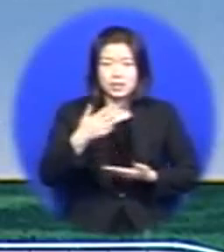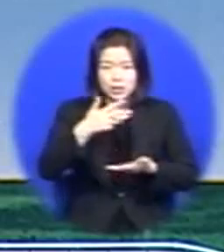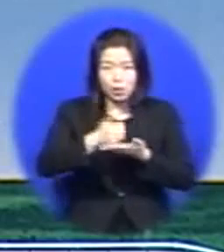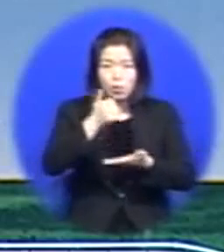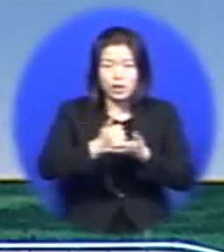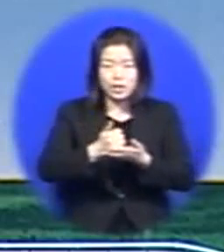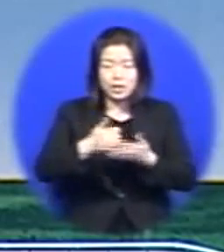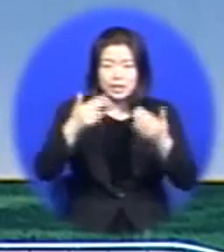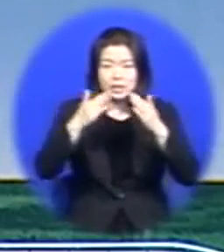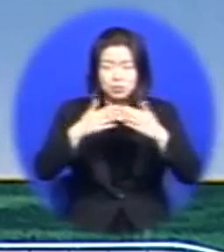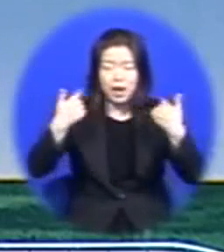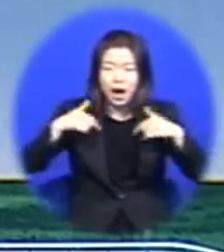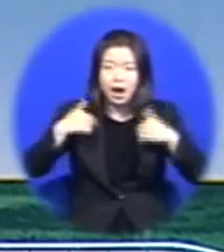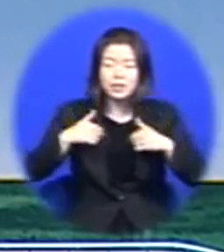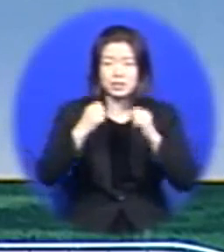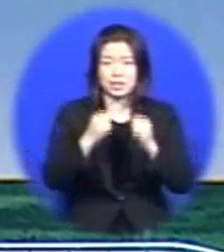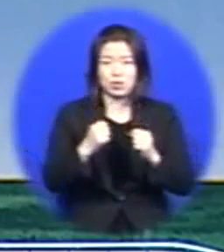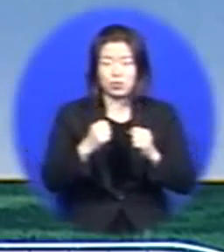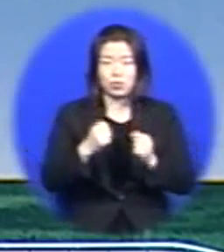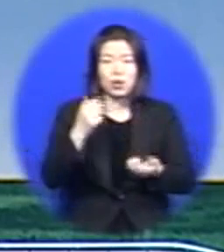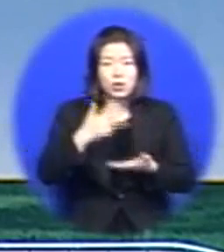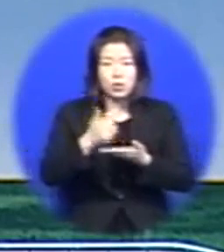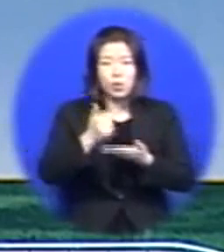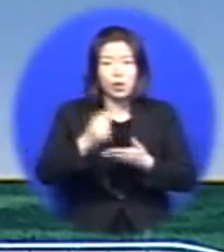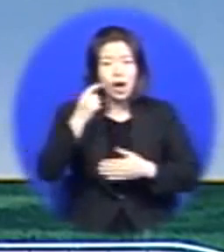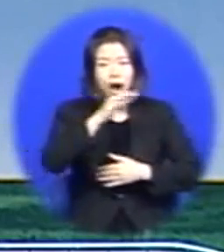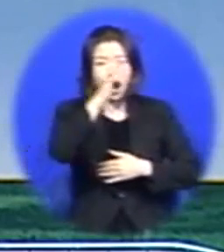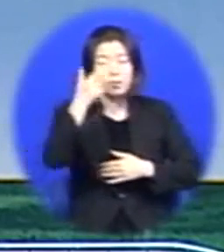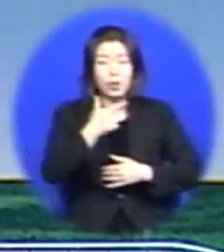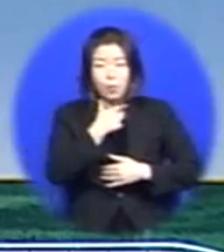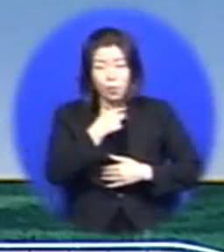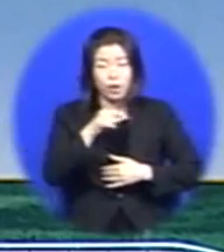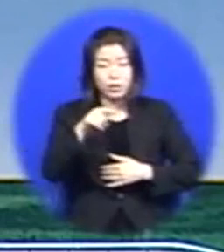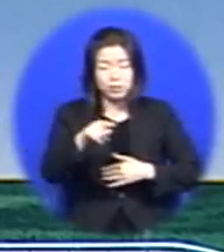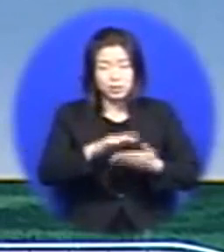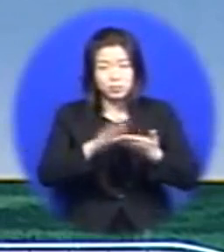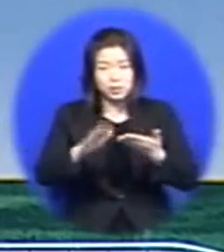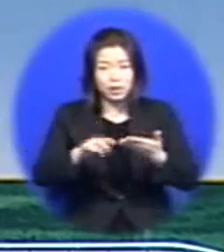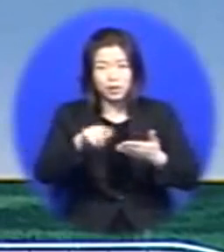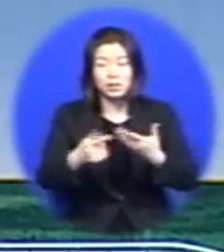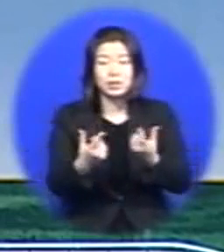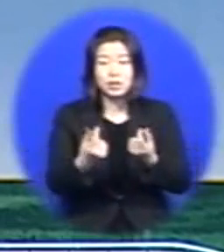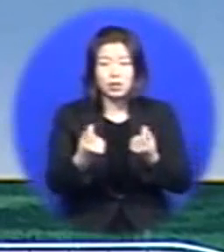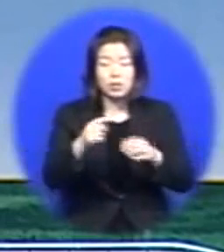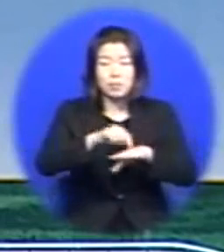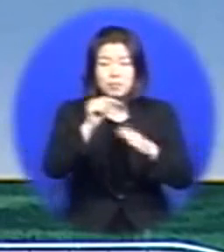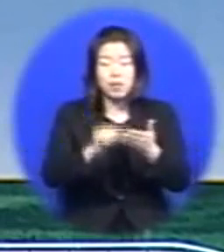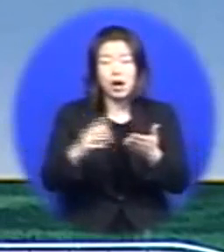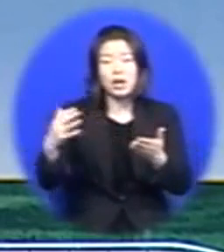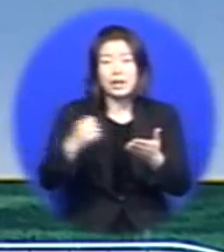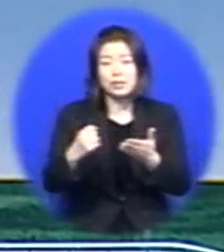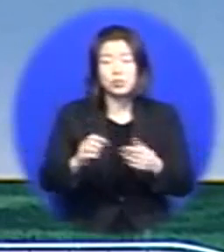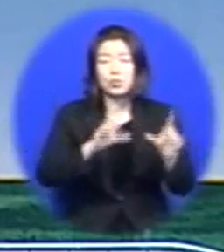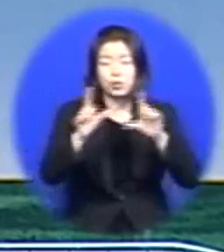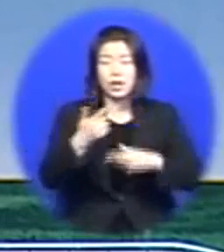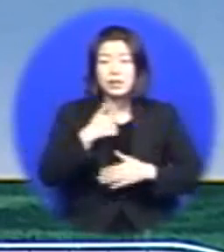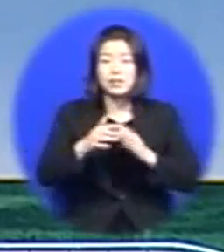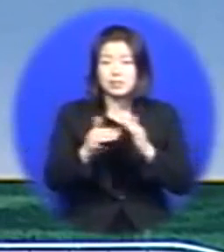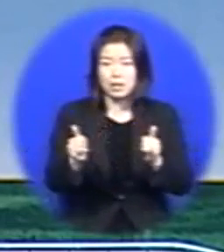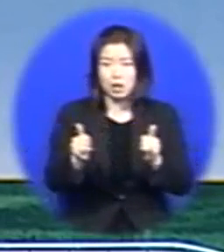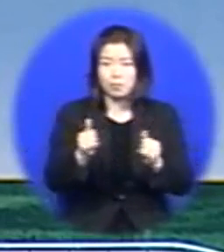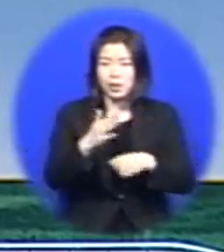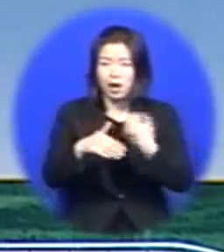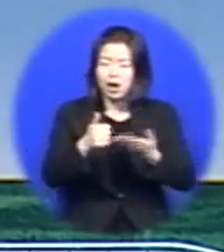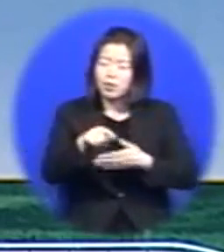거하며 여호와의 아름다움을 앙망하는 것입니다. 다윗은 그런 마음을 가지고 살았던 사람이에요. 하나님이